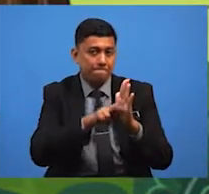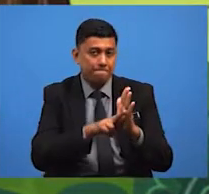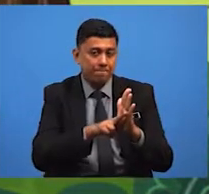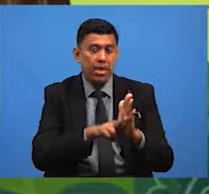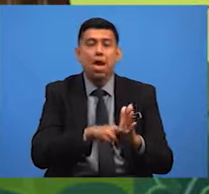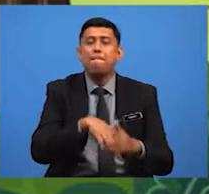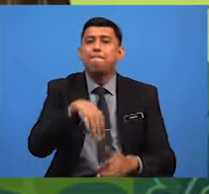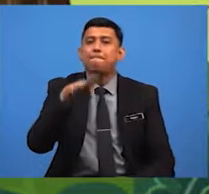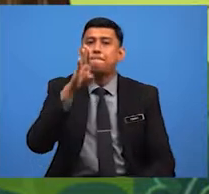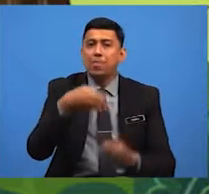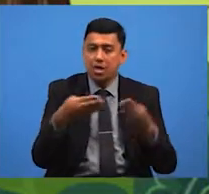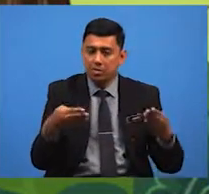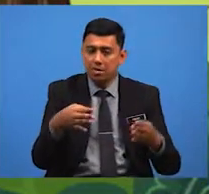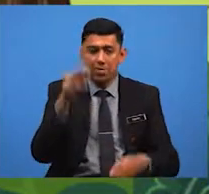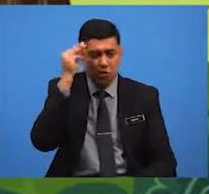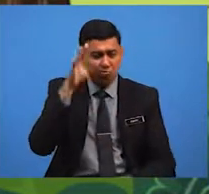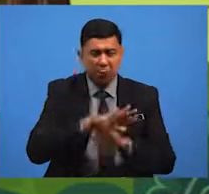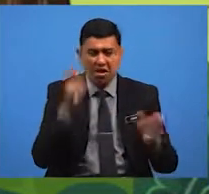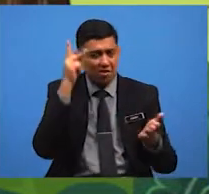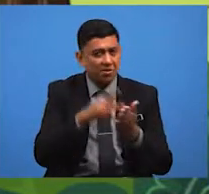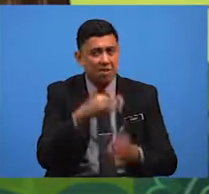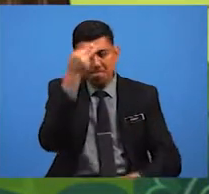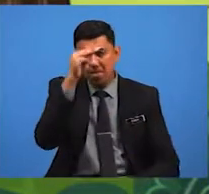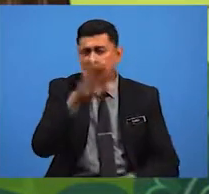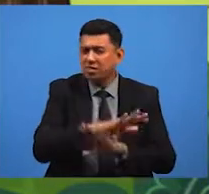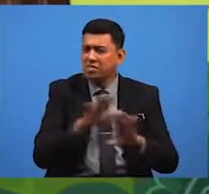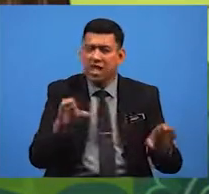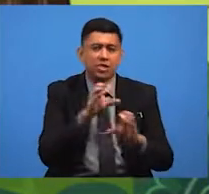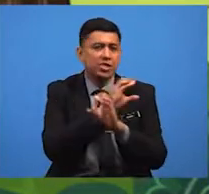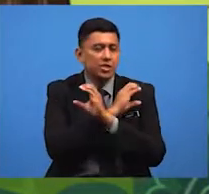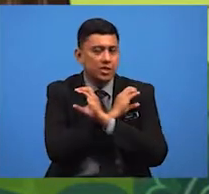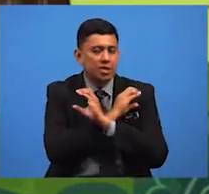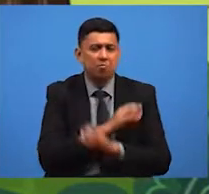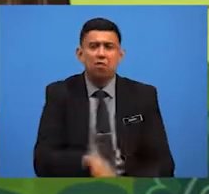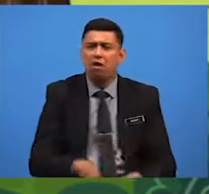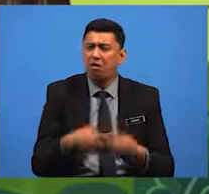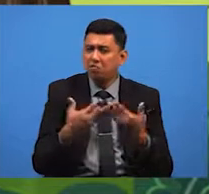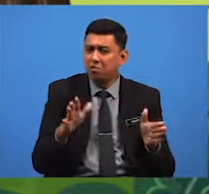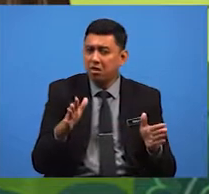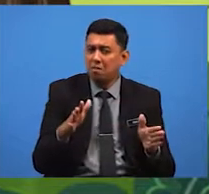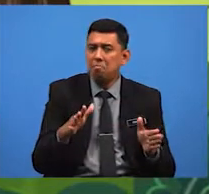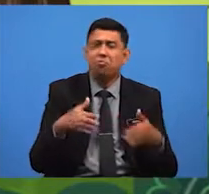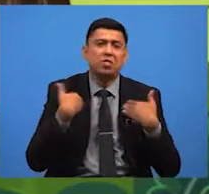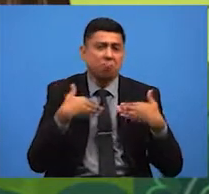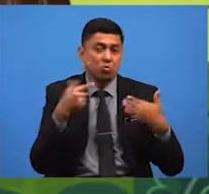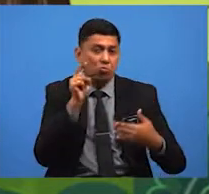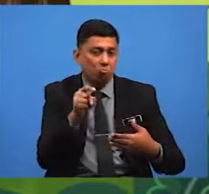maka tak cinta. Seronok kan apabila telah memahami maksud sajak